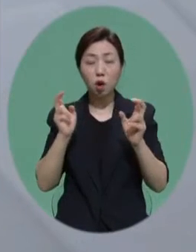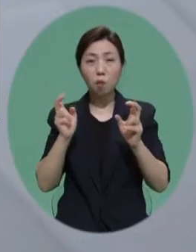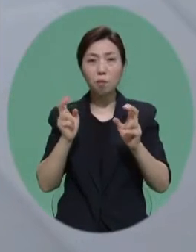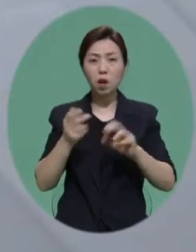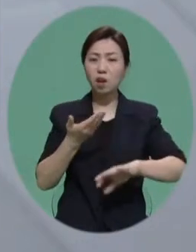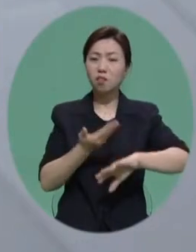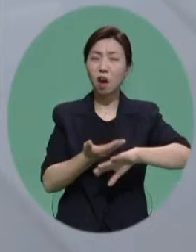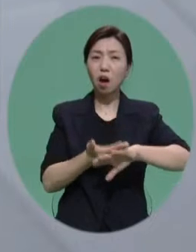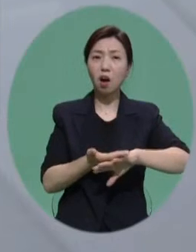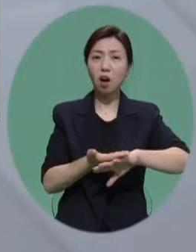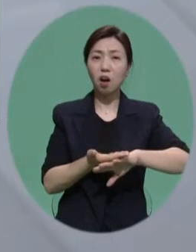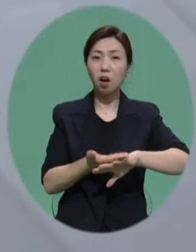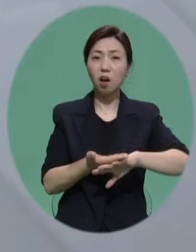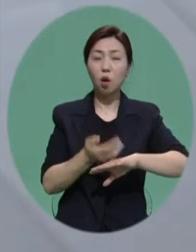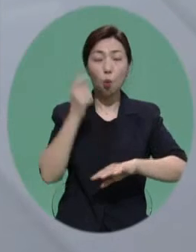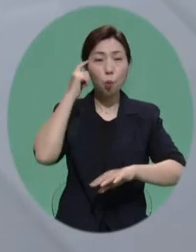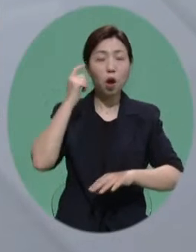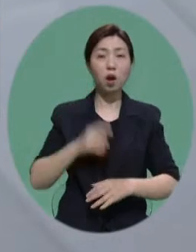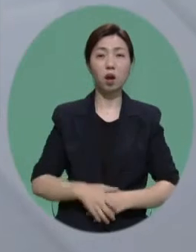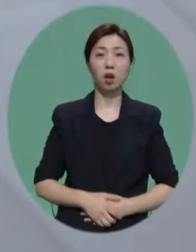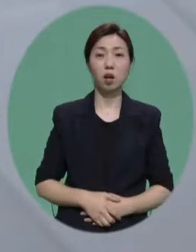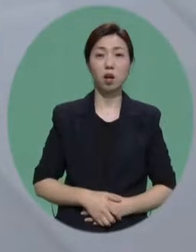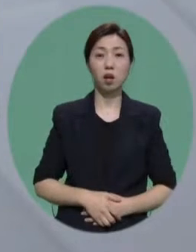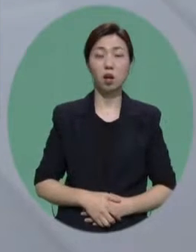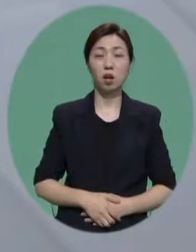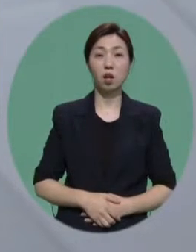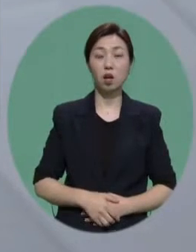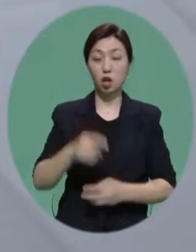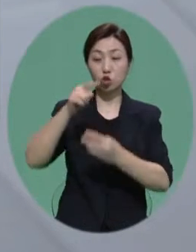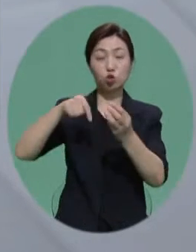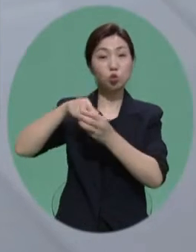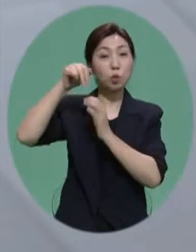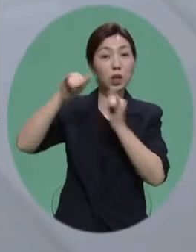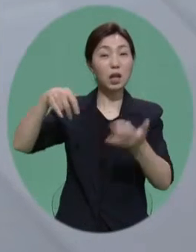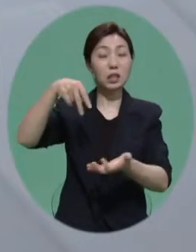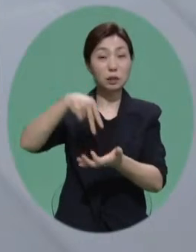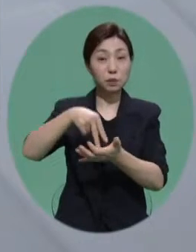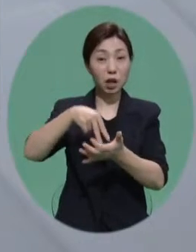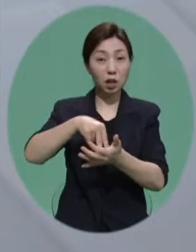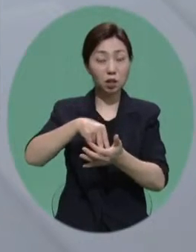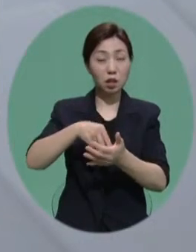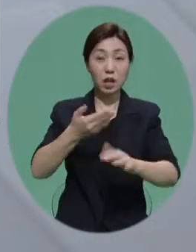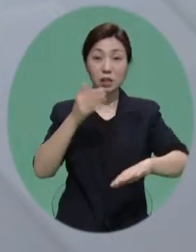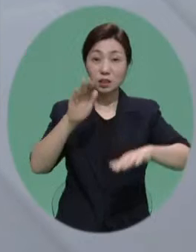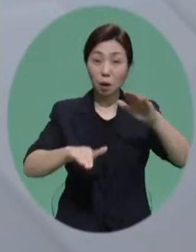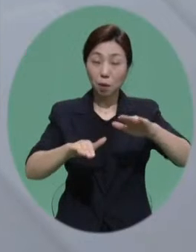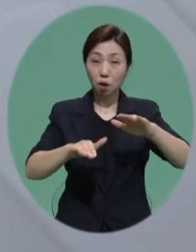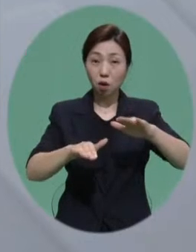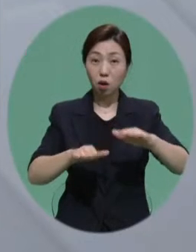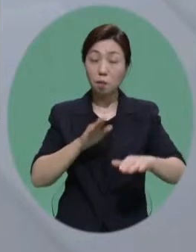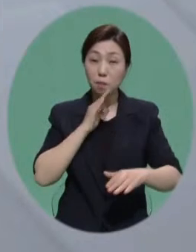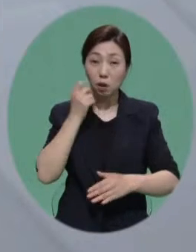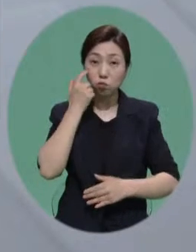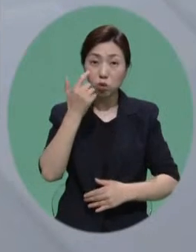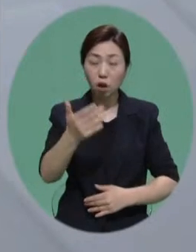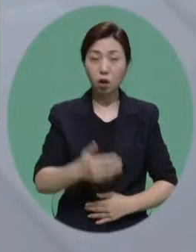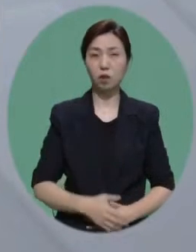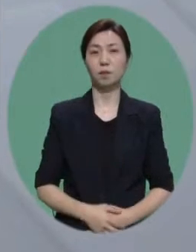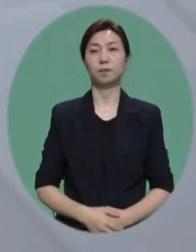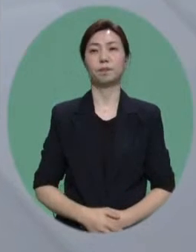기준으로 볼 때 받아 합니까 아 그래 심상정 후보의 말씀은 뭐가 수온을